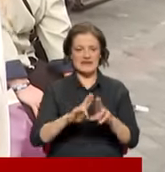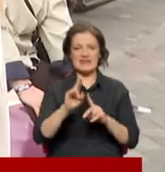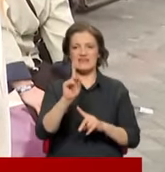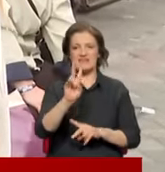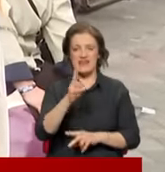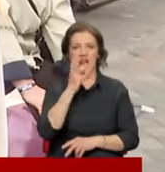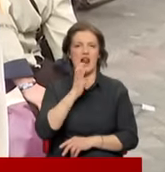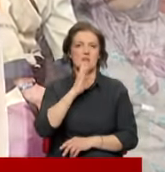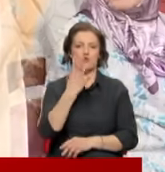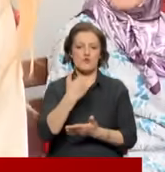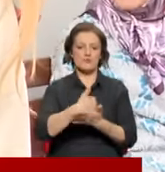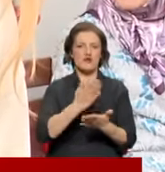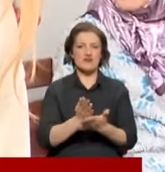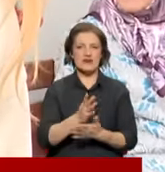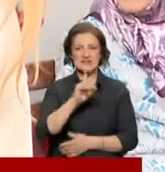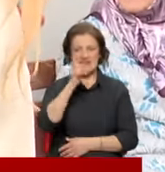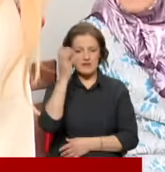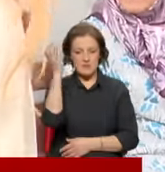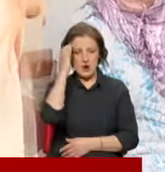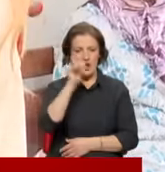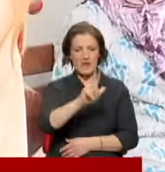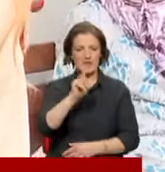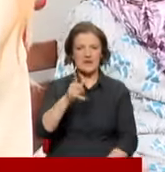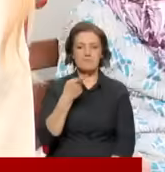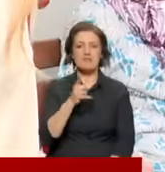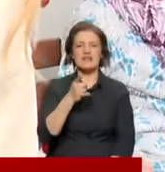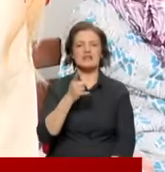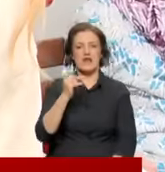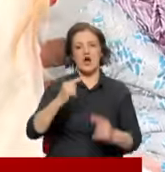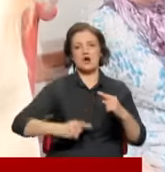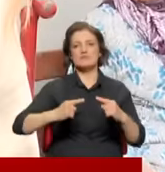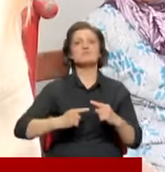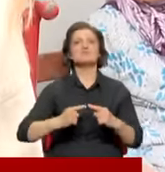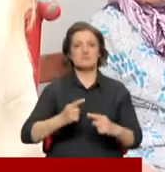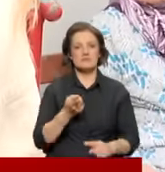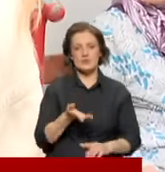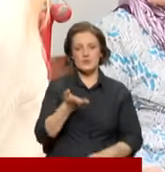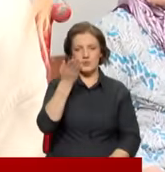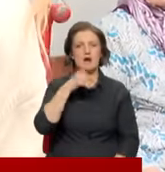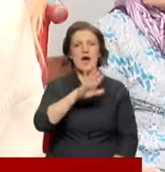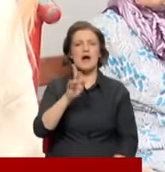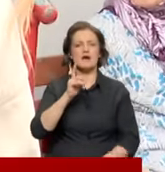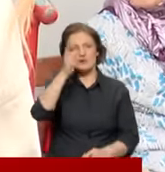elma. 4 parça. Sadece temel ihtiyaçlarımız. 1000 liradan aşağı çıkamazsınız. Bazı şeyler